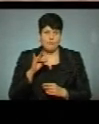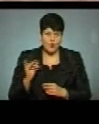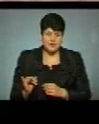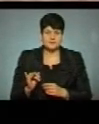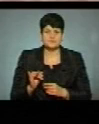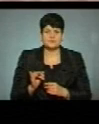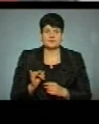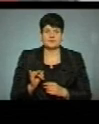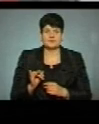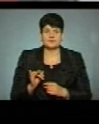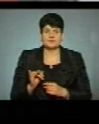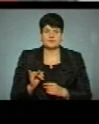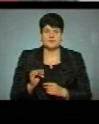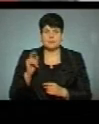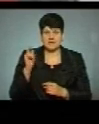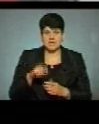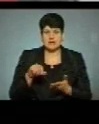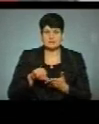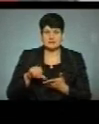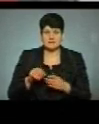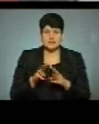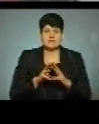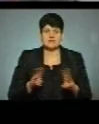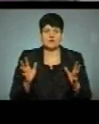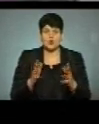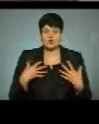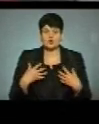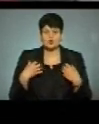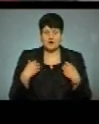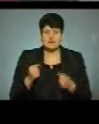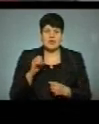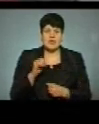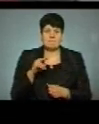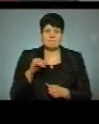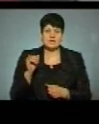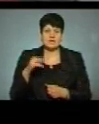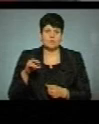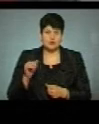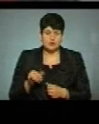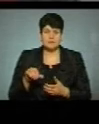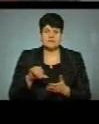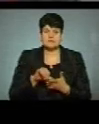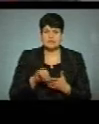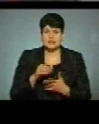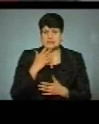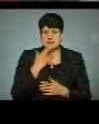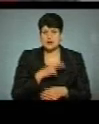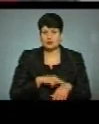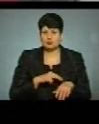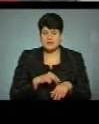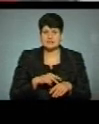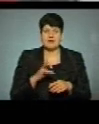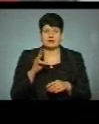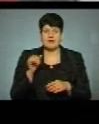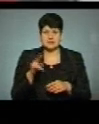санаторій перевірили. Приїхали представники і Міністерства охорони здоров'я, епідеміологи, представники Національної поліції,